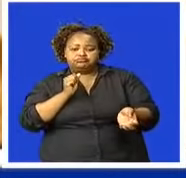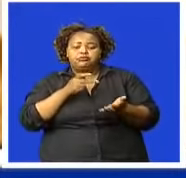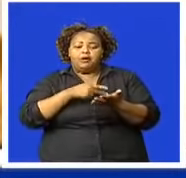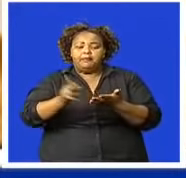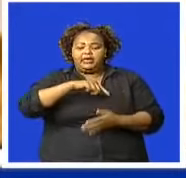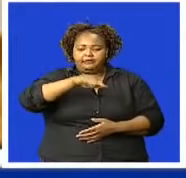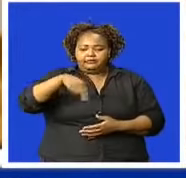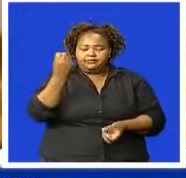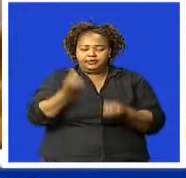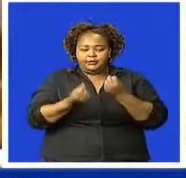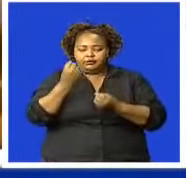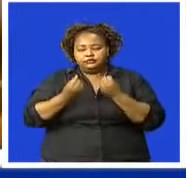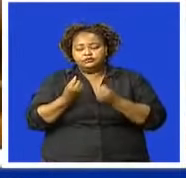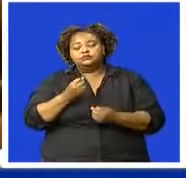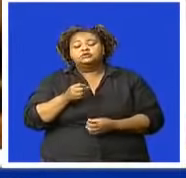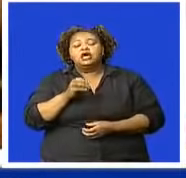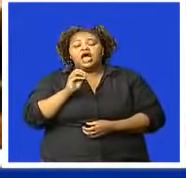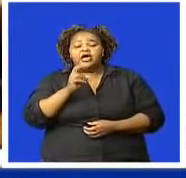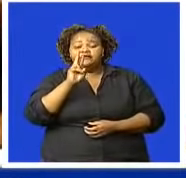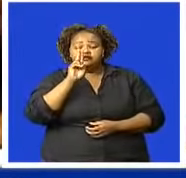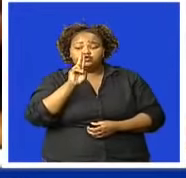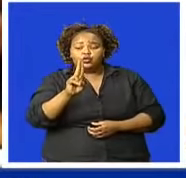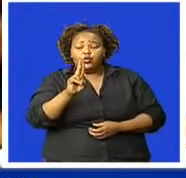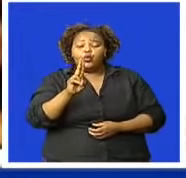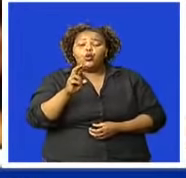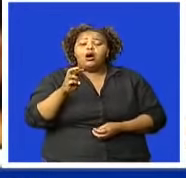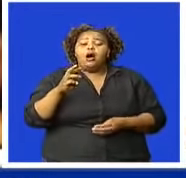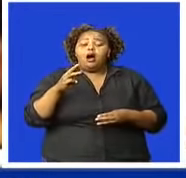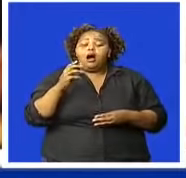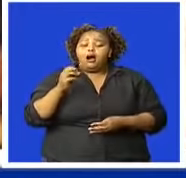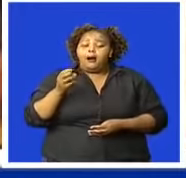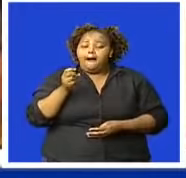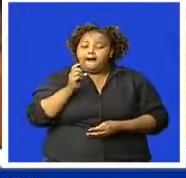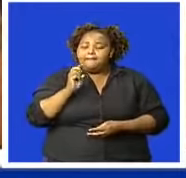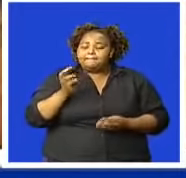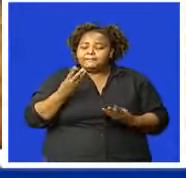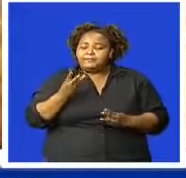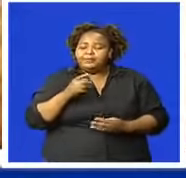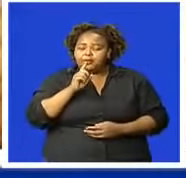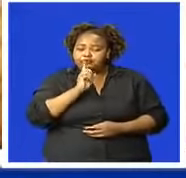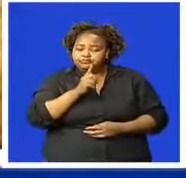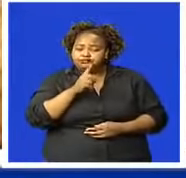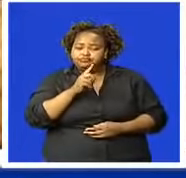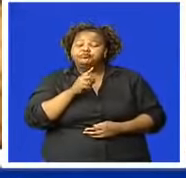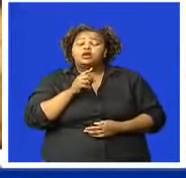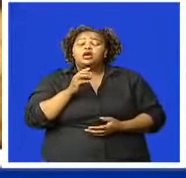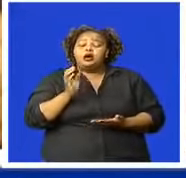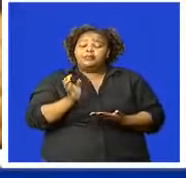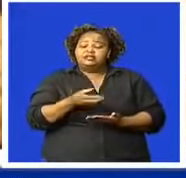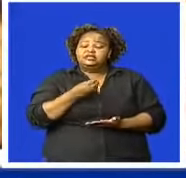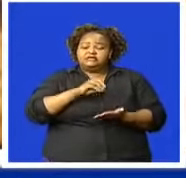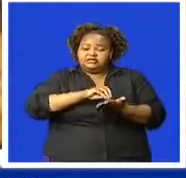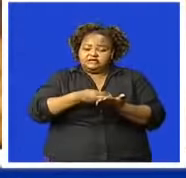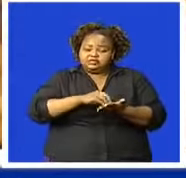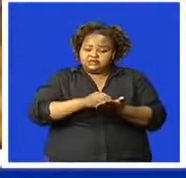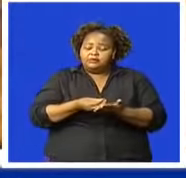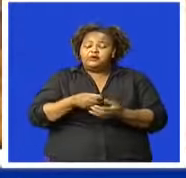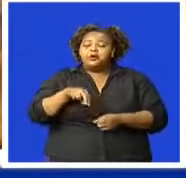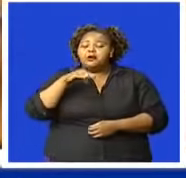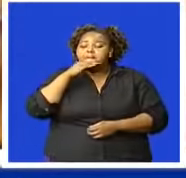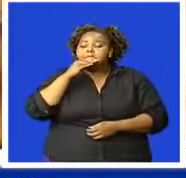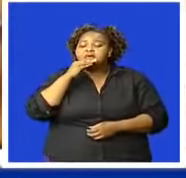sekukhona abasolwa labe basebenzisana nalamaphoyisa ukuthatha insango kubantu labataba bofakazi bembuso